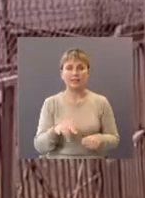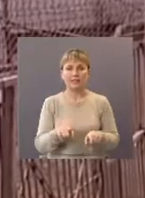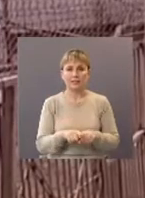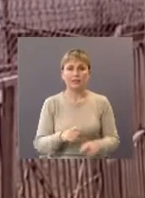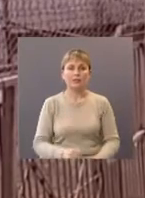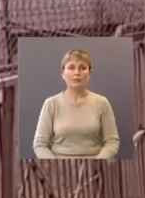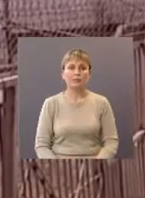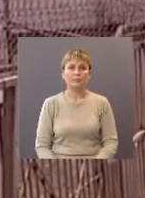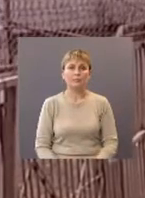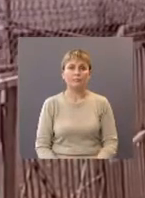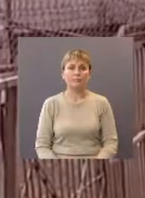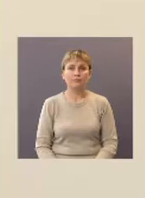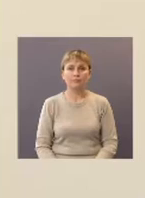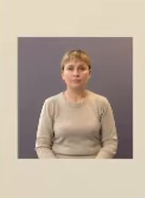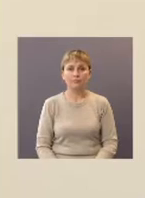права.